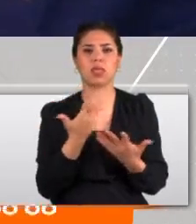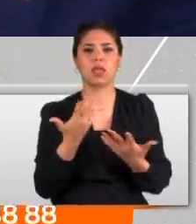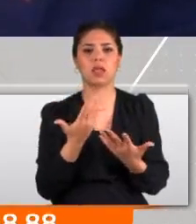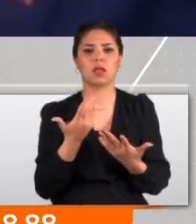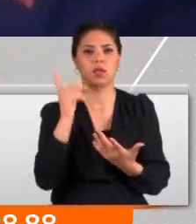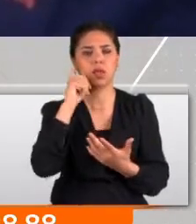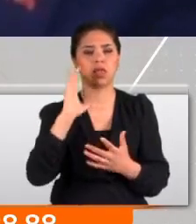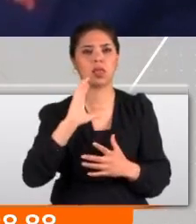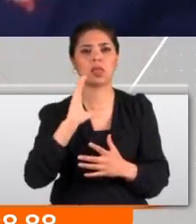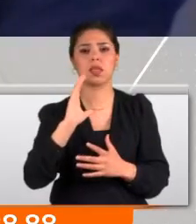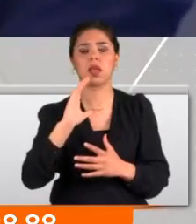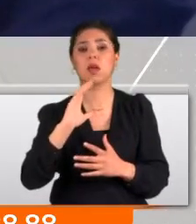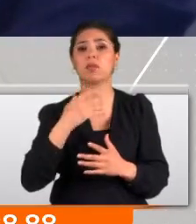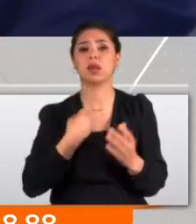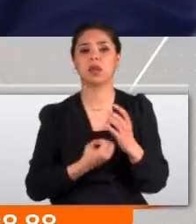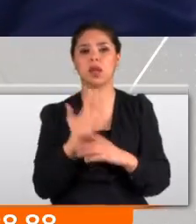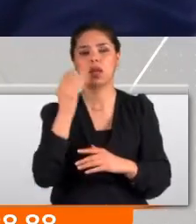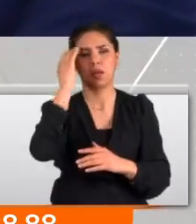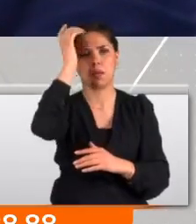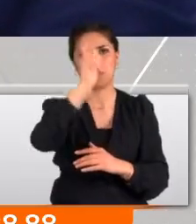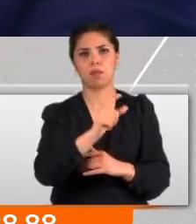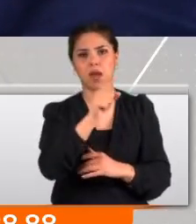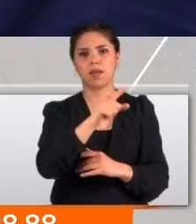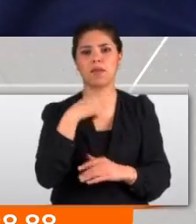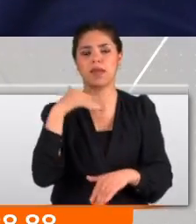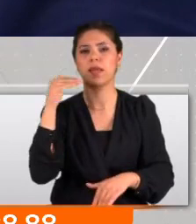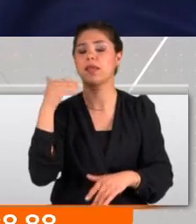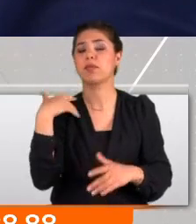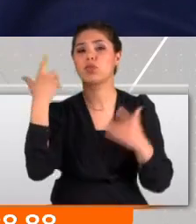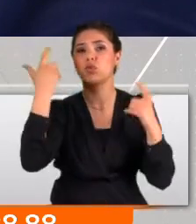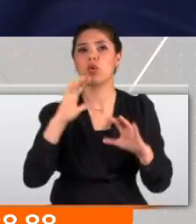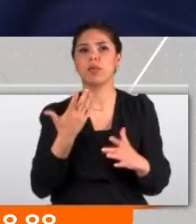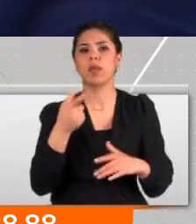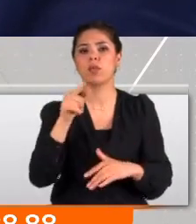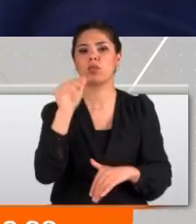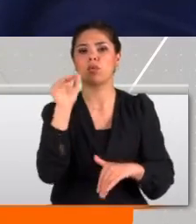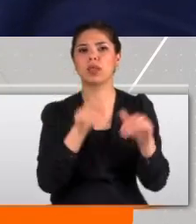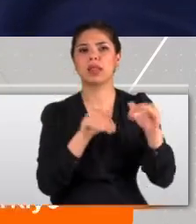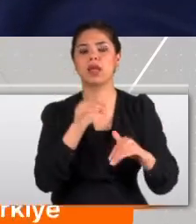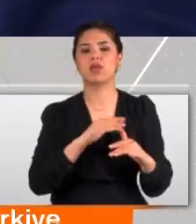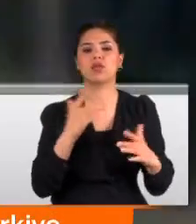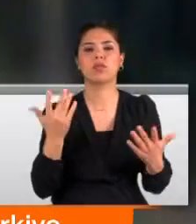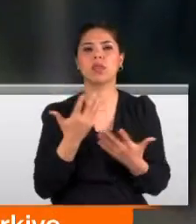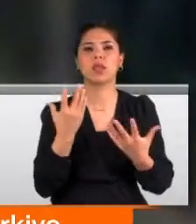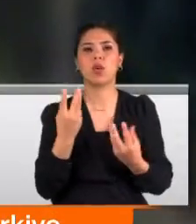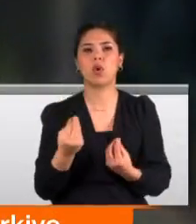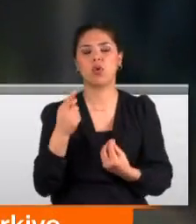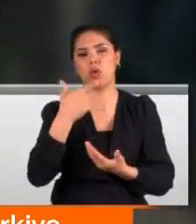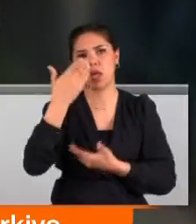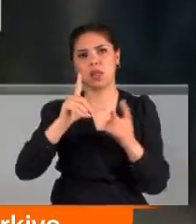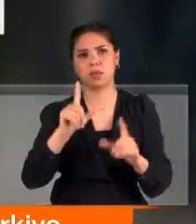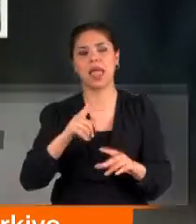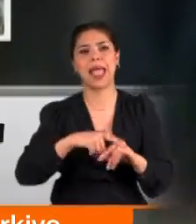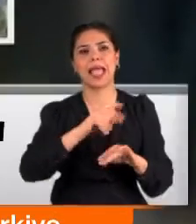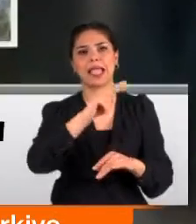iddiamın kaynağı bizzat Biden'ın kendisi. Benim görevim de seçmene bunu anlatmak. Türkiye'nin bu seçime hangi müdahalelerle gittiğini anlatmak. HDP